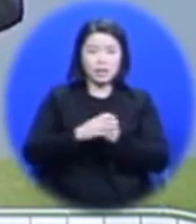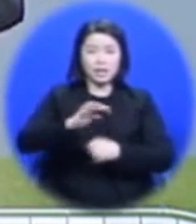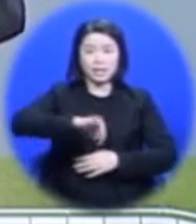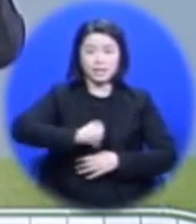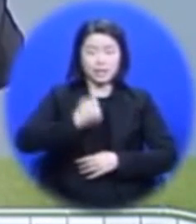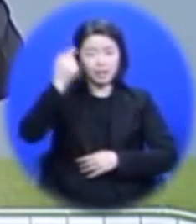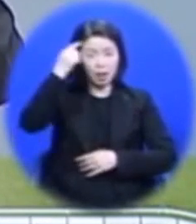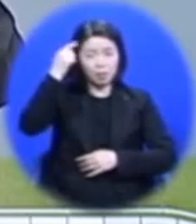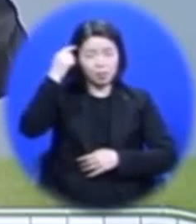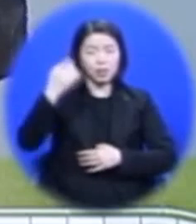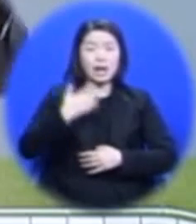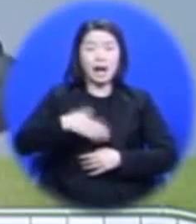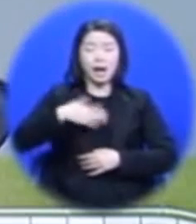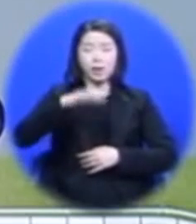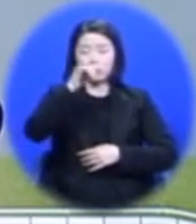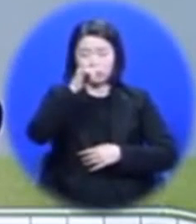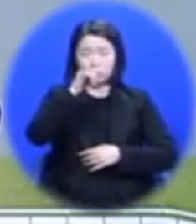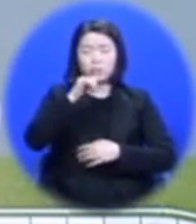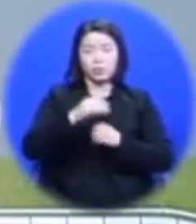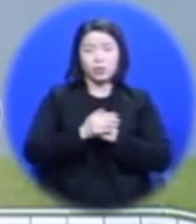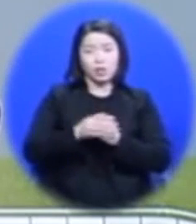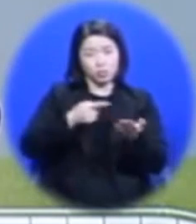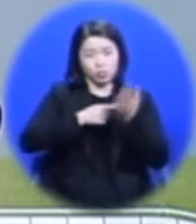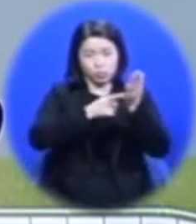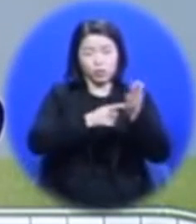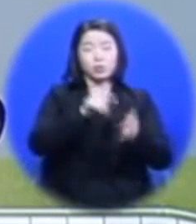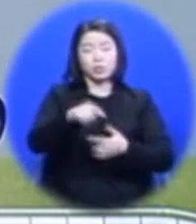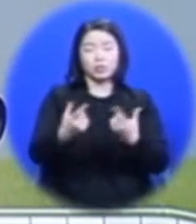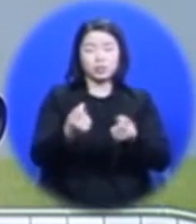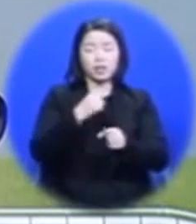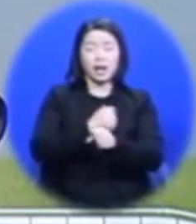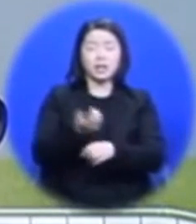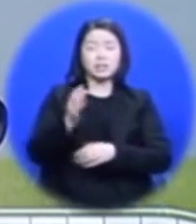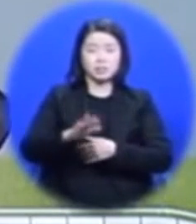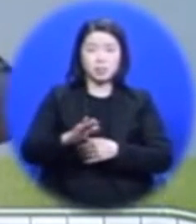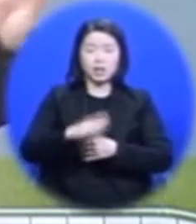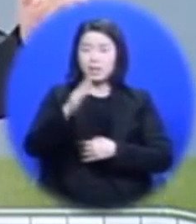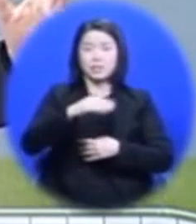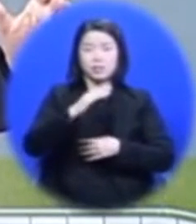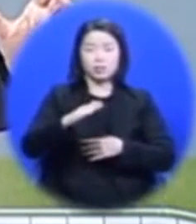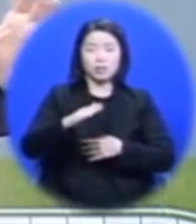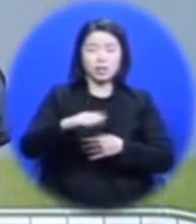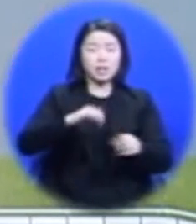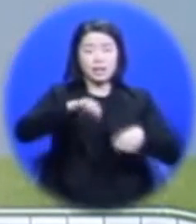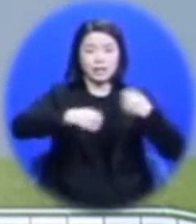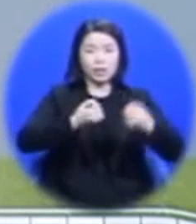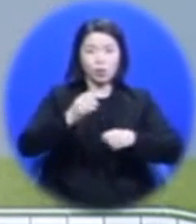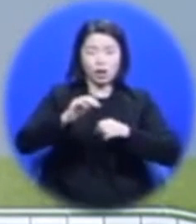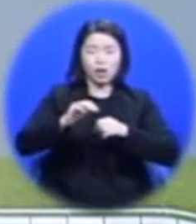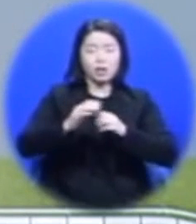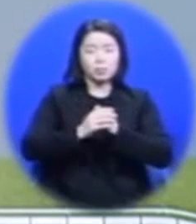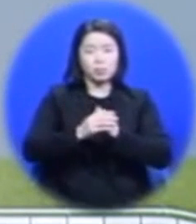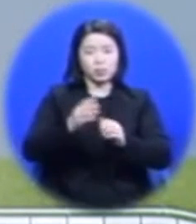자기가 머리로 알기는 그렇게 알고 있고 주장도 그렇게 하지만 전혀 개와 동물과 사람은